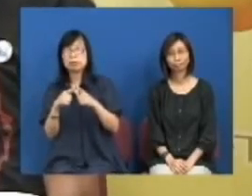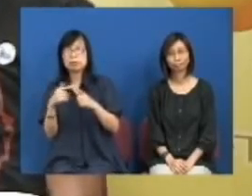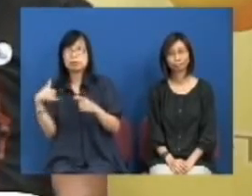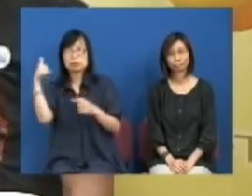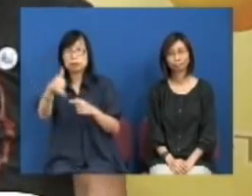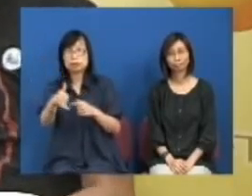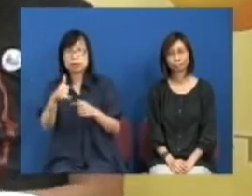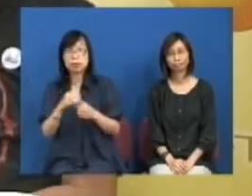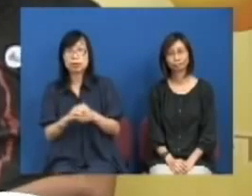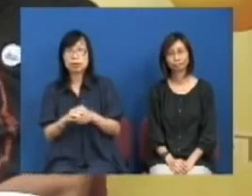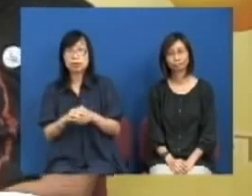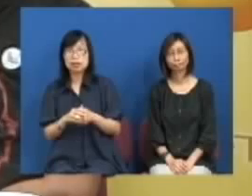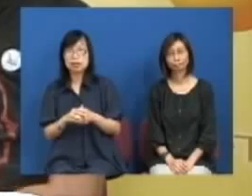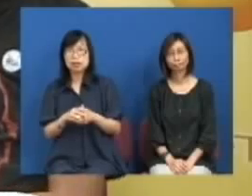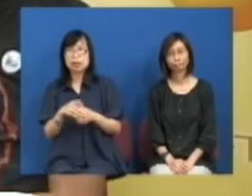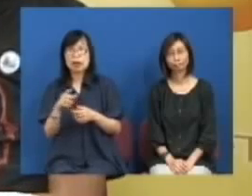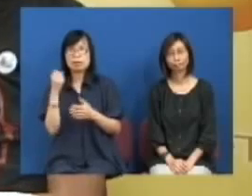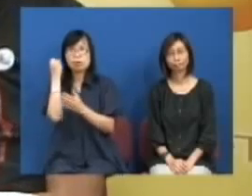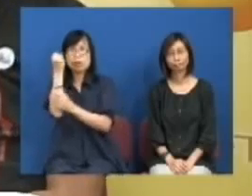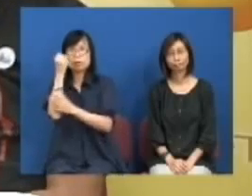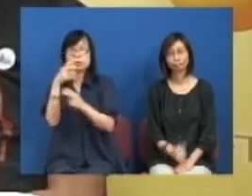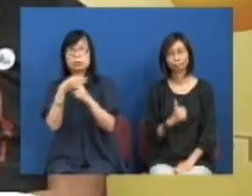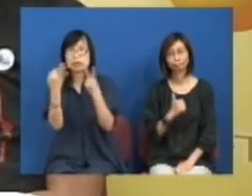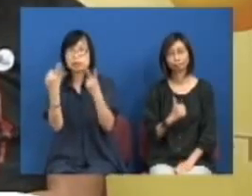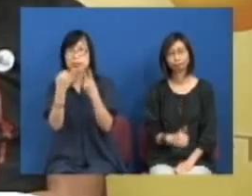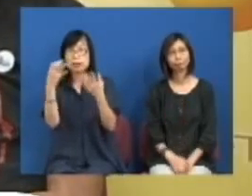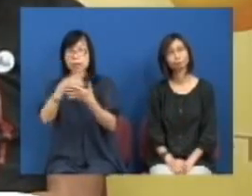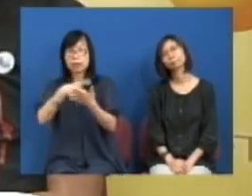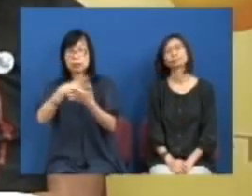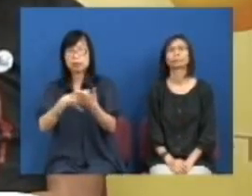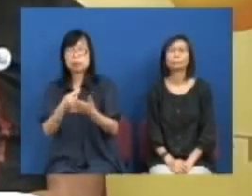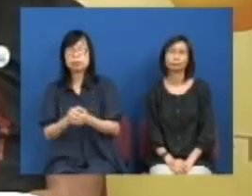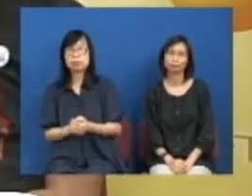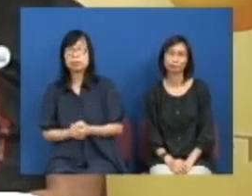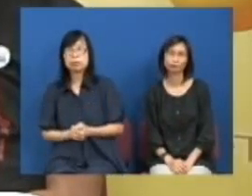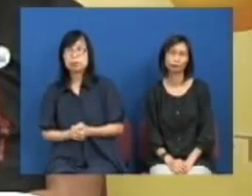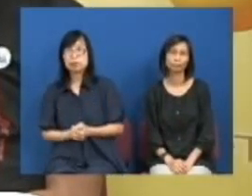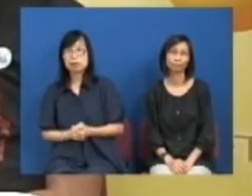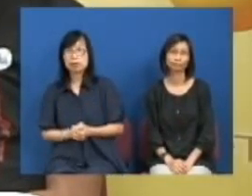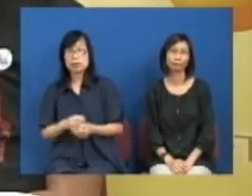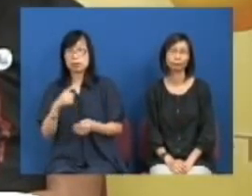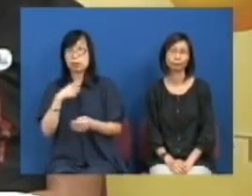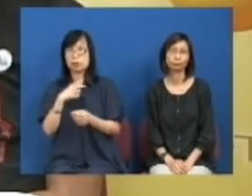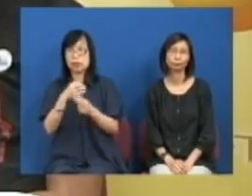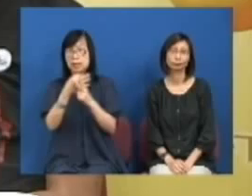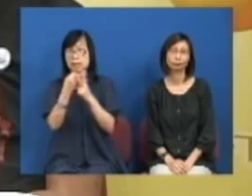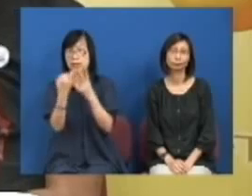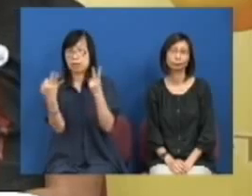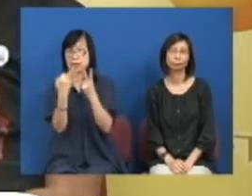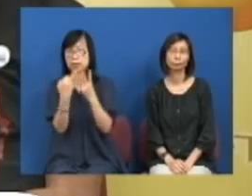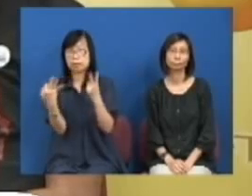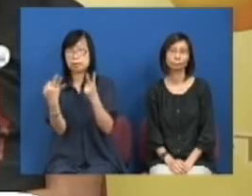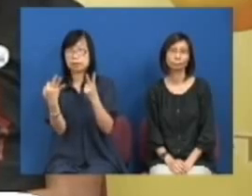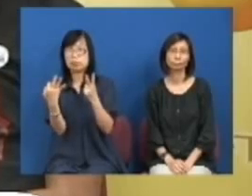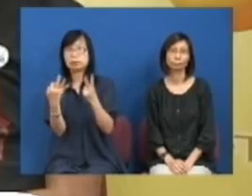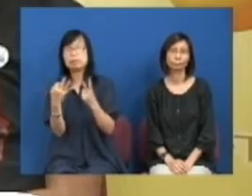即係大會嘅號召，就係話要反對23條立法。呢個即係當然係對於整個23條嘅